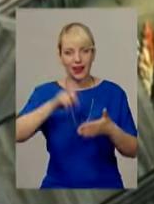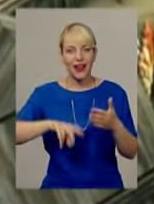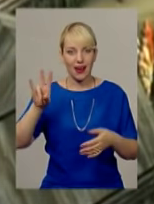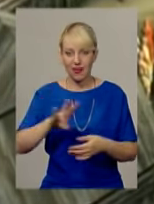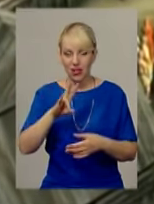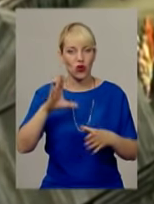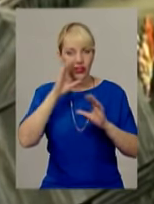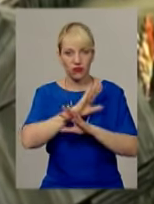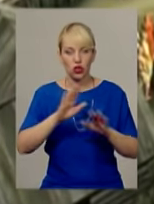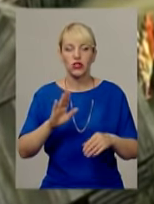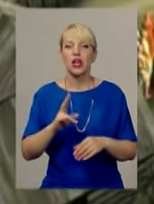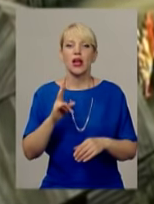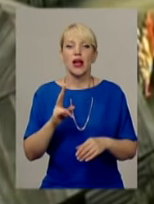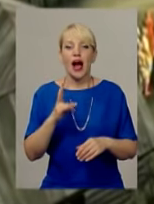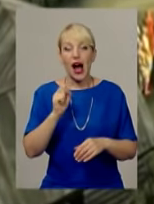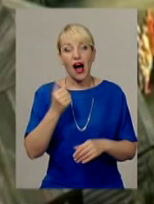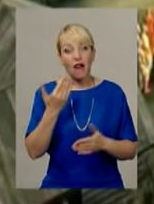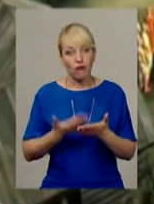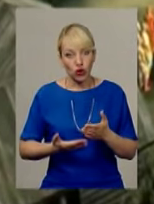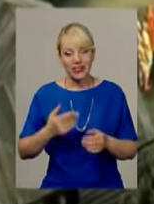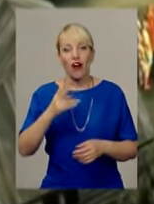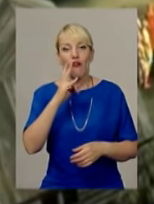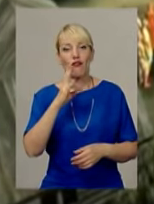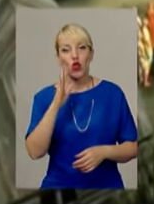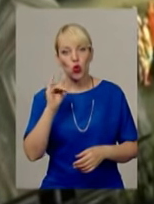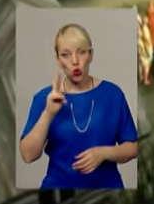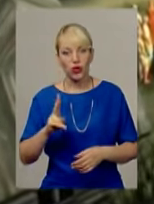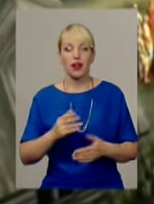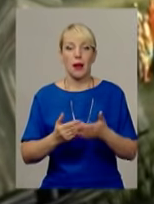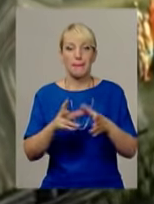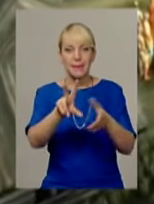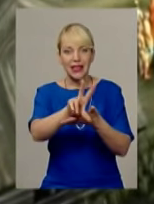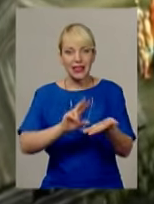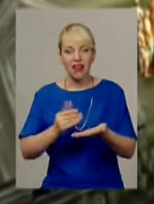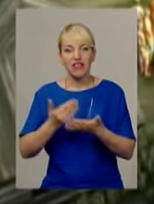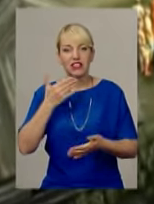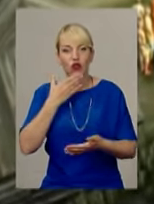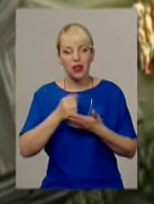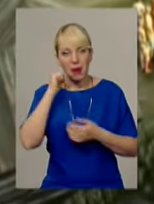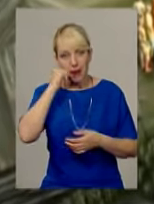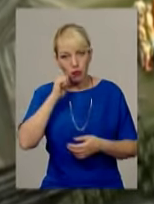вдалося. Та й тоді вона була не на часі. А от онук Володимир перейняв від Ольги передові на той час ідеї про